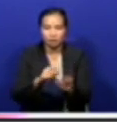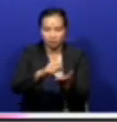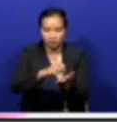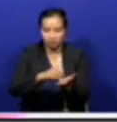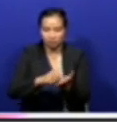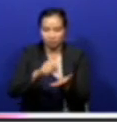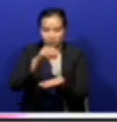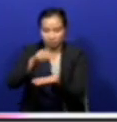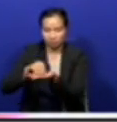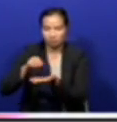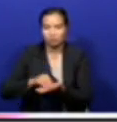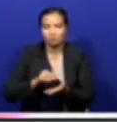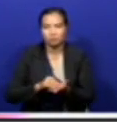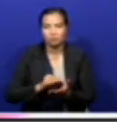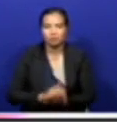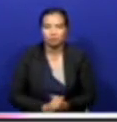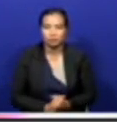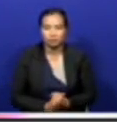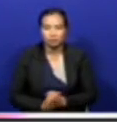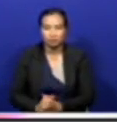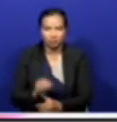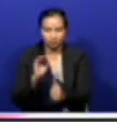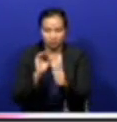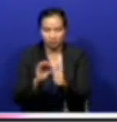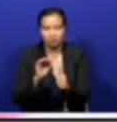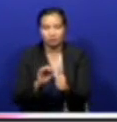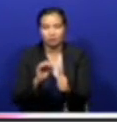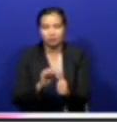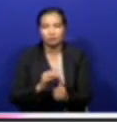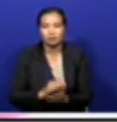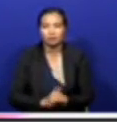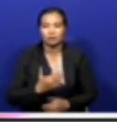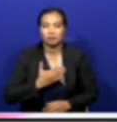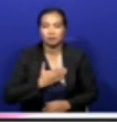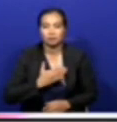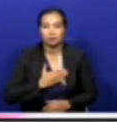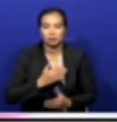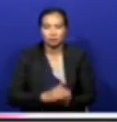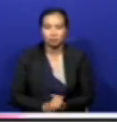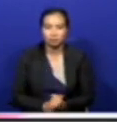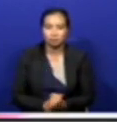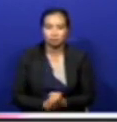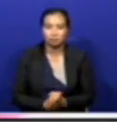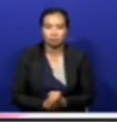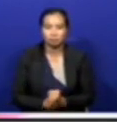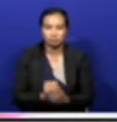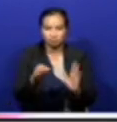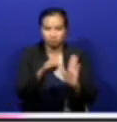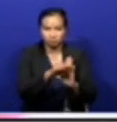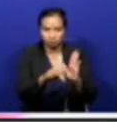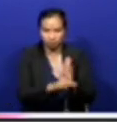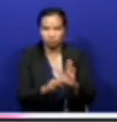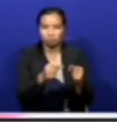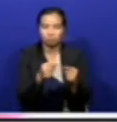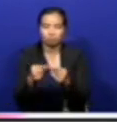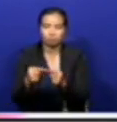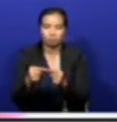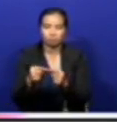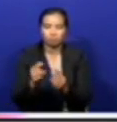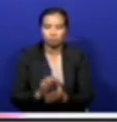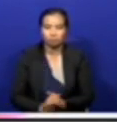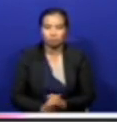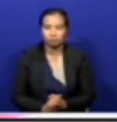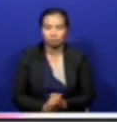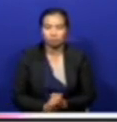งนี้สิ่งที่ผมต้องการนะครับคือการดำเนินการต่อเนื่องจ